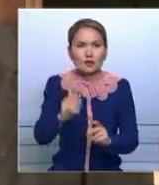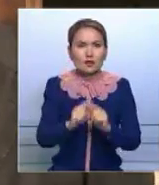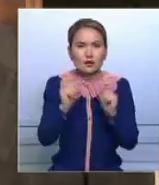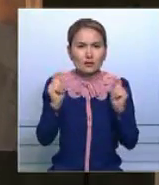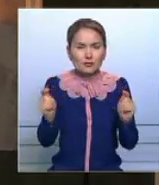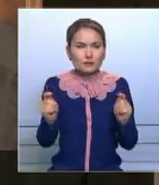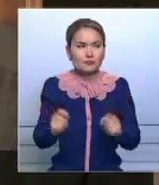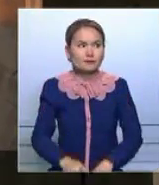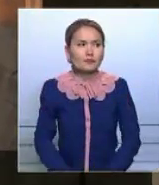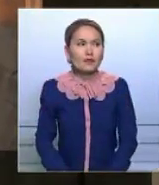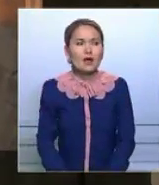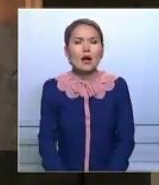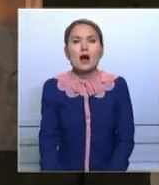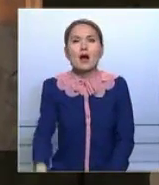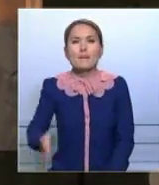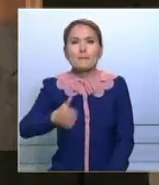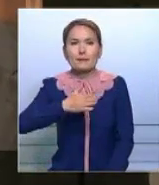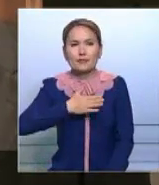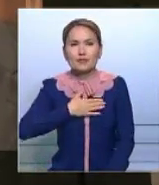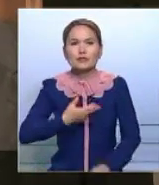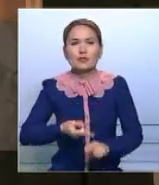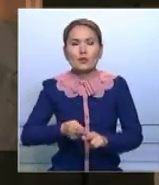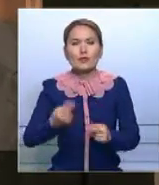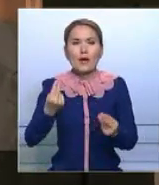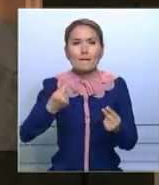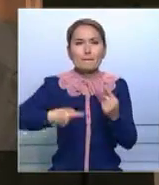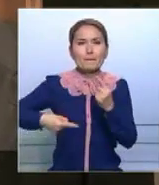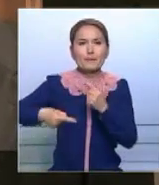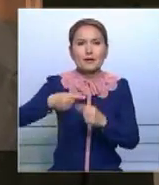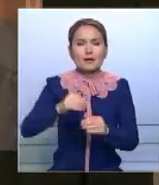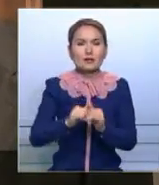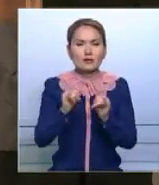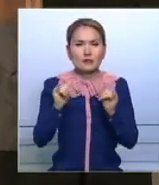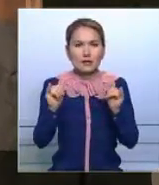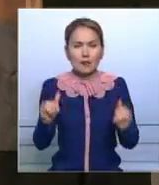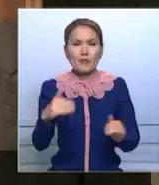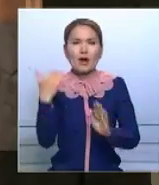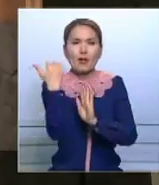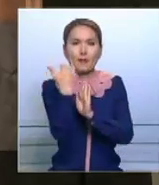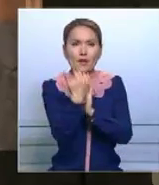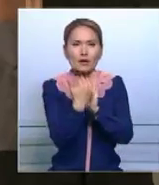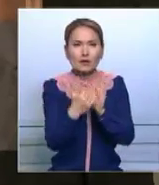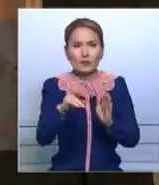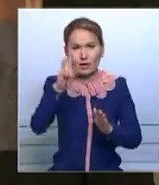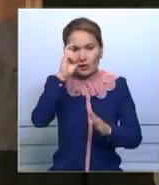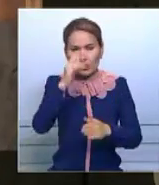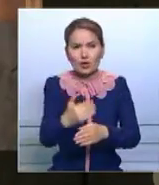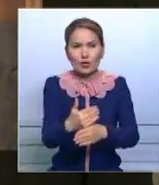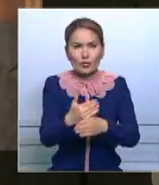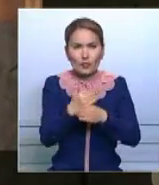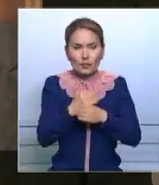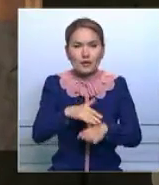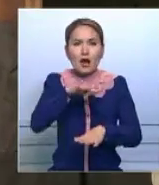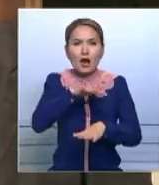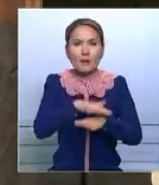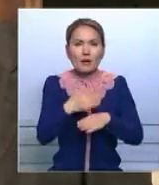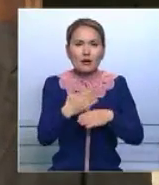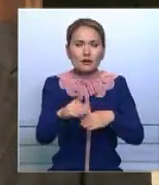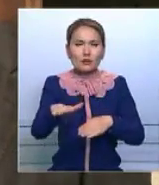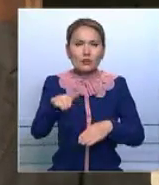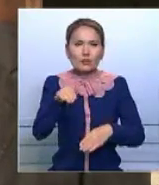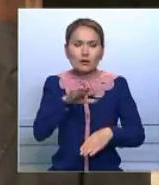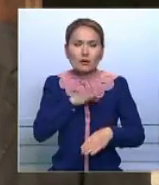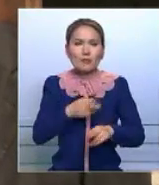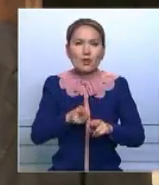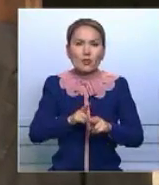инновациялық даму бағдарламасына сәйкес және бизнестің даму жол картасы 2020 бағдарламасына сәйкес керамзитный гравий, яна